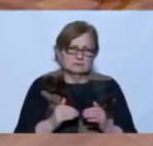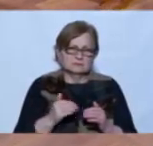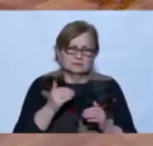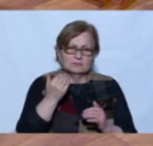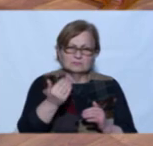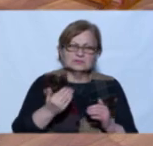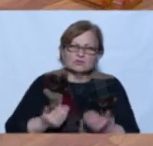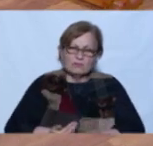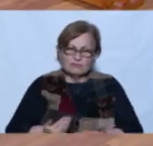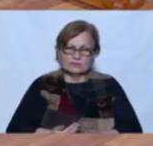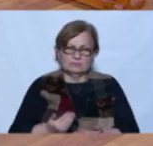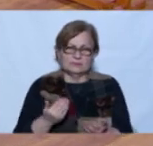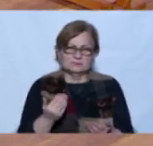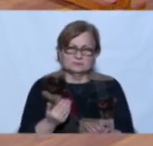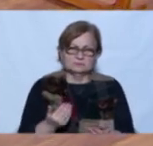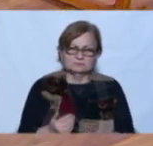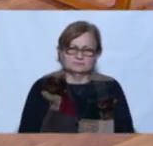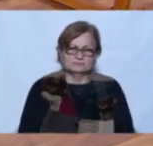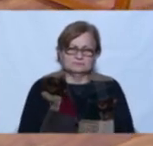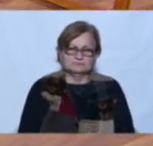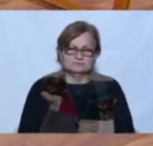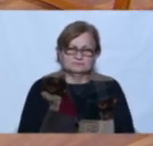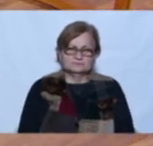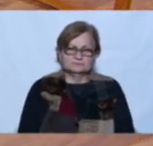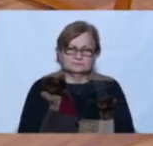მის ცხოვრებასაც